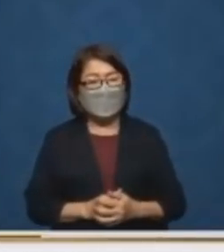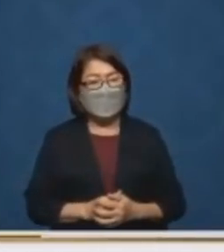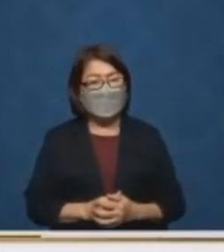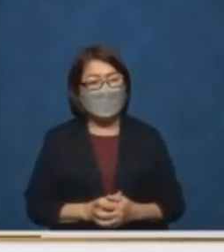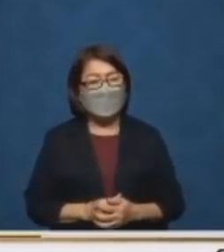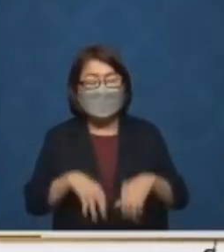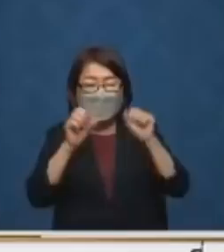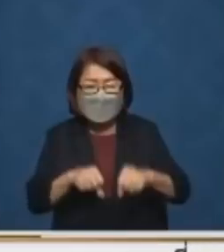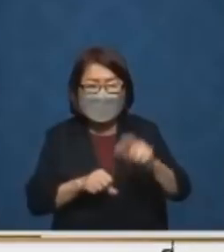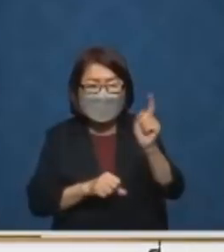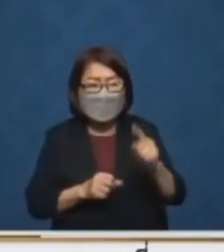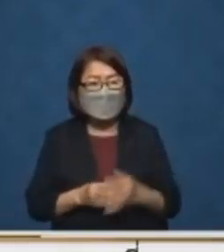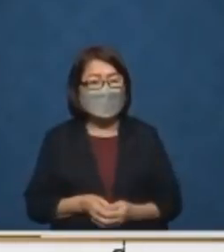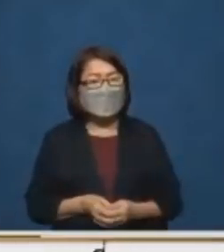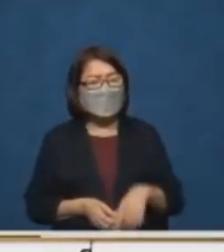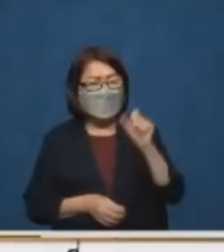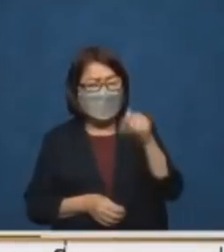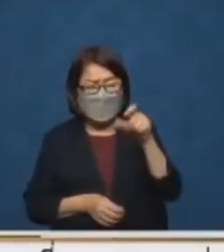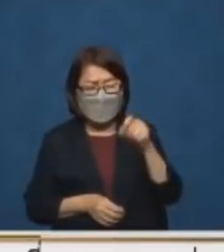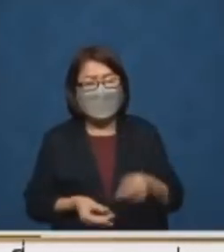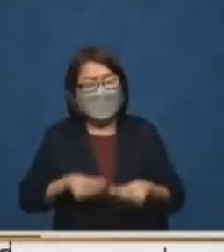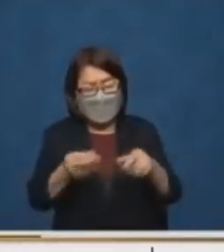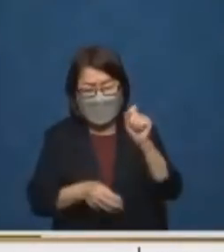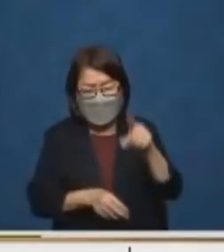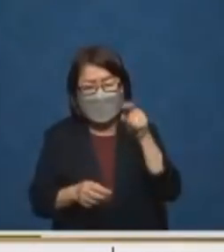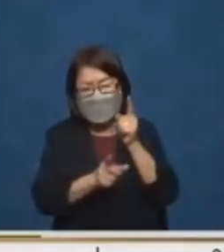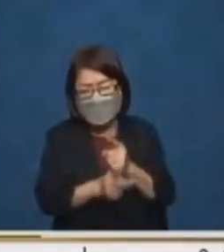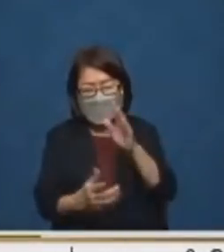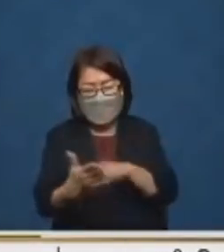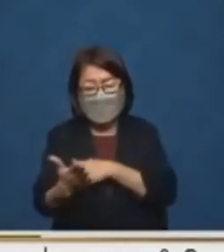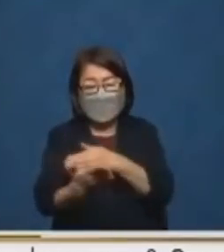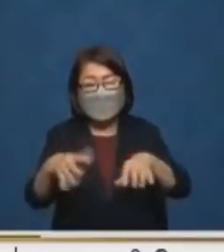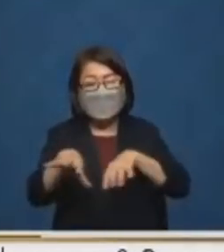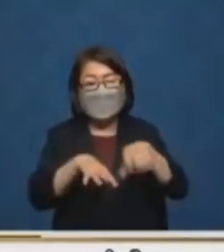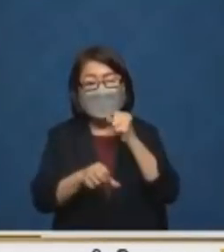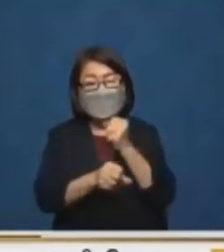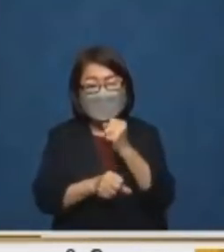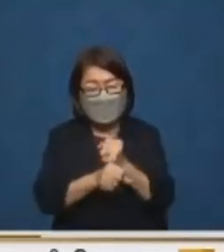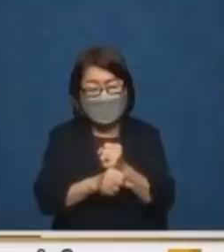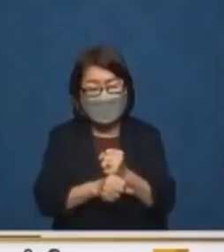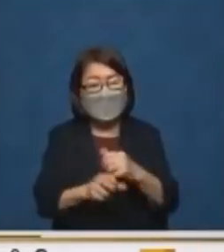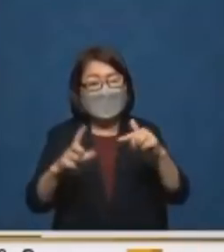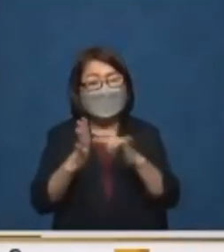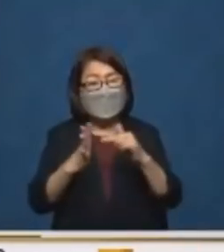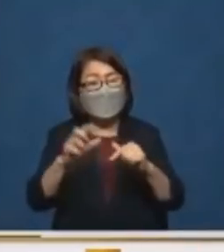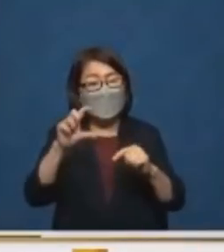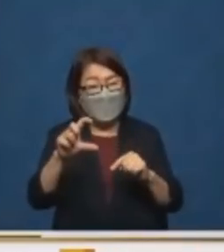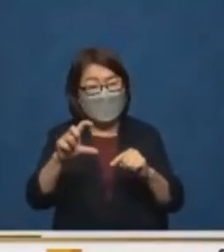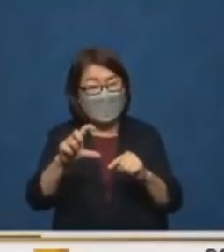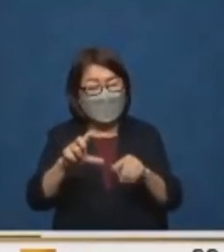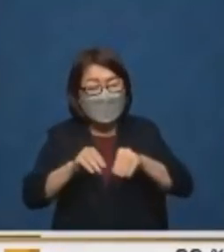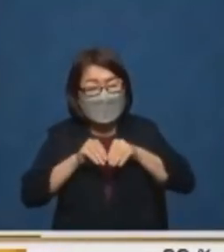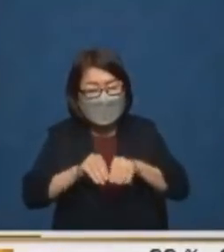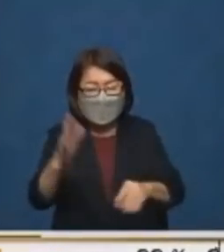บอกว่าให้เร่งดำเมิการตามแผนกลยุษการบริหารจัดการการให้วักซีน COVID19 ในประเทศ